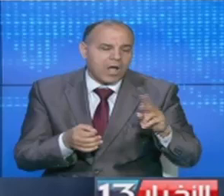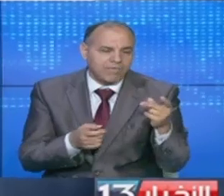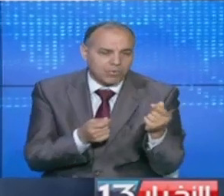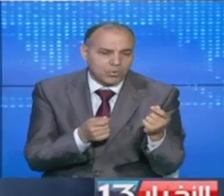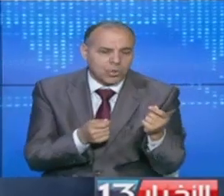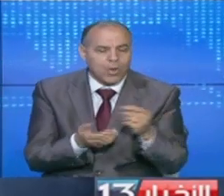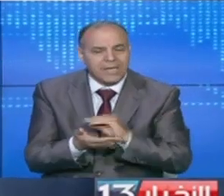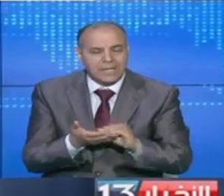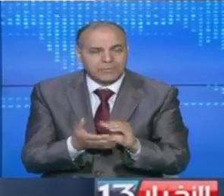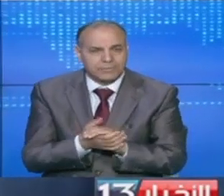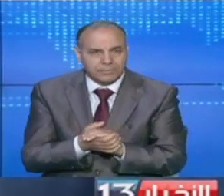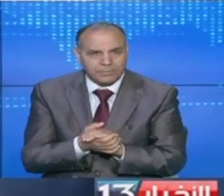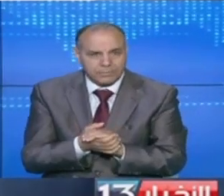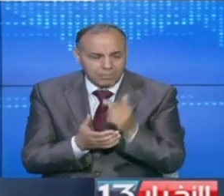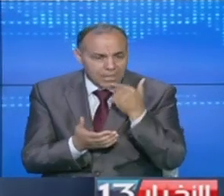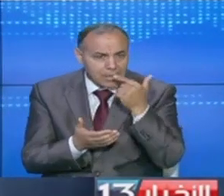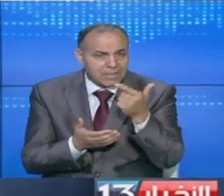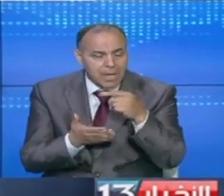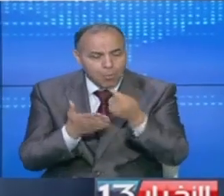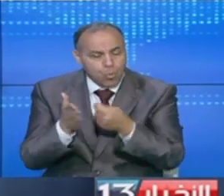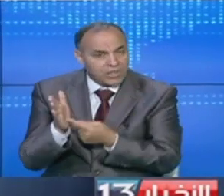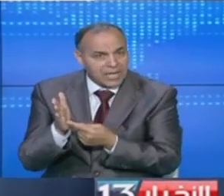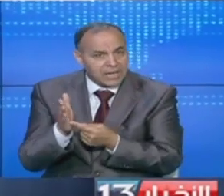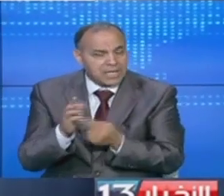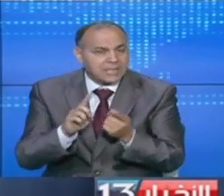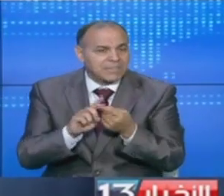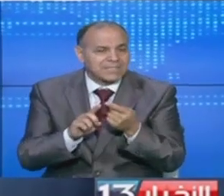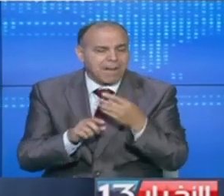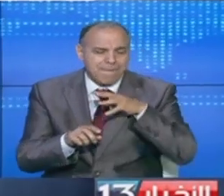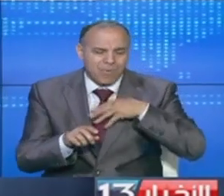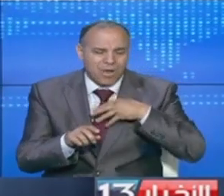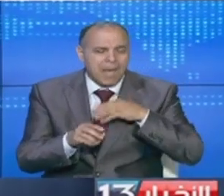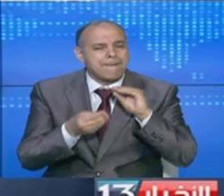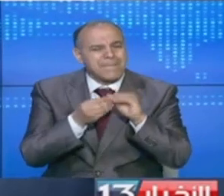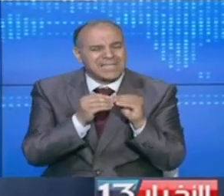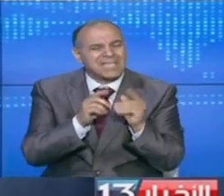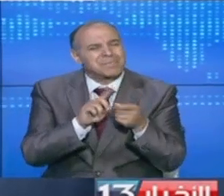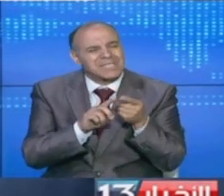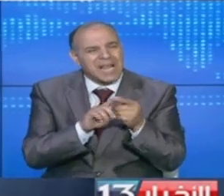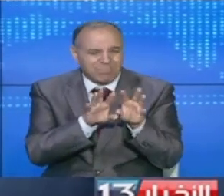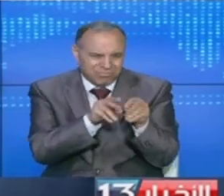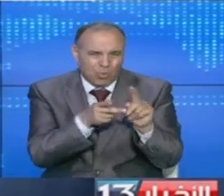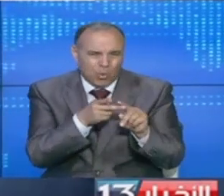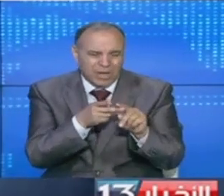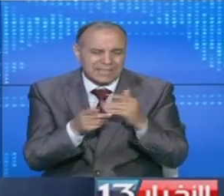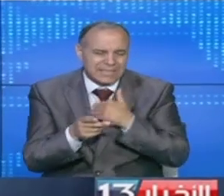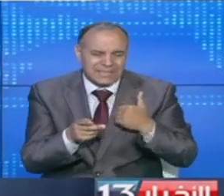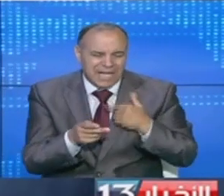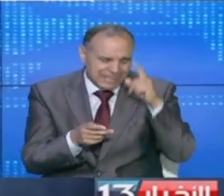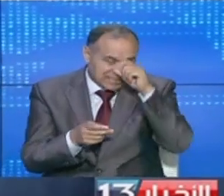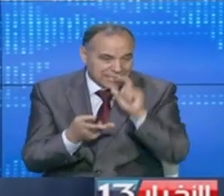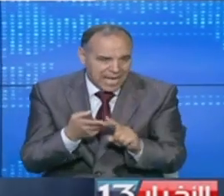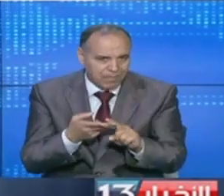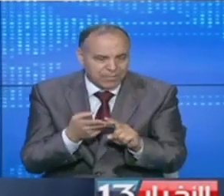والاداريه كما نصت المذكره على استثناء القضاه الذين لديهم حالات اجتماعيه وصحيه حرجه